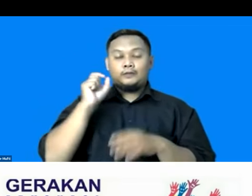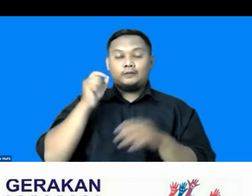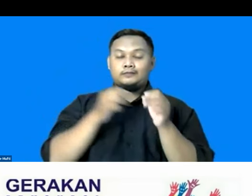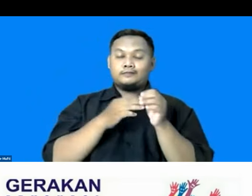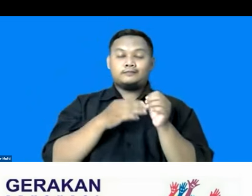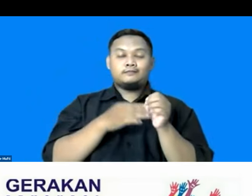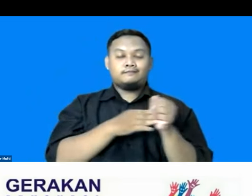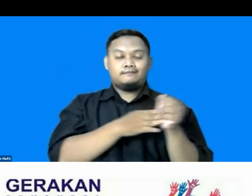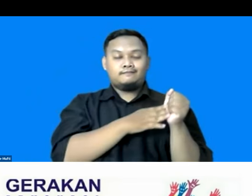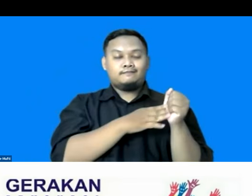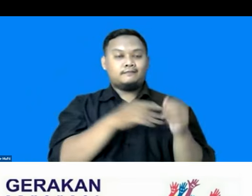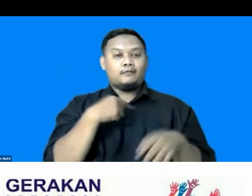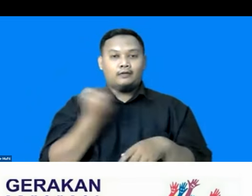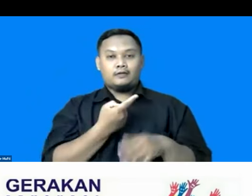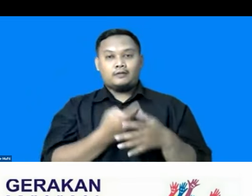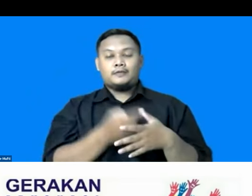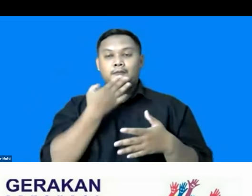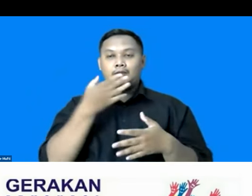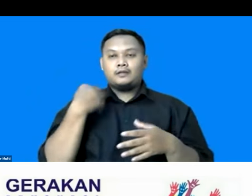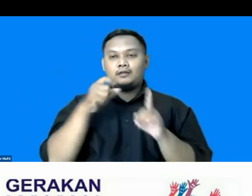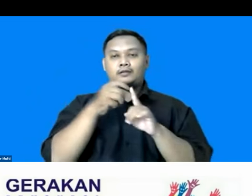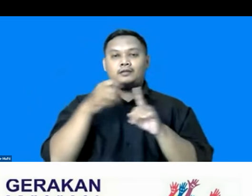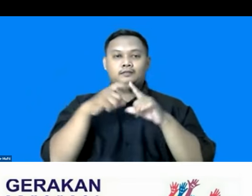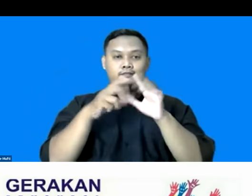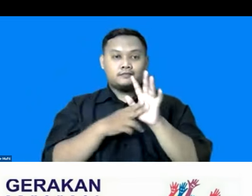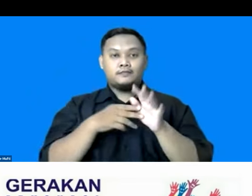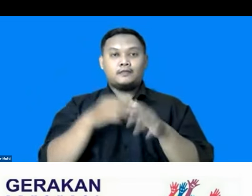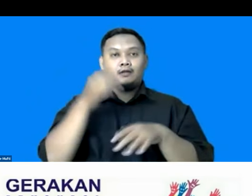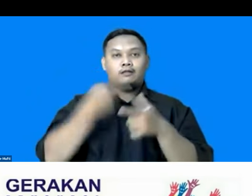biasanya ada Bu Dekan atau Bu Kaprodi yang memberikan sambutan.